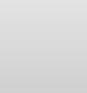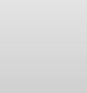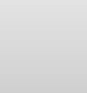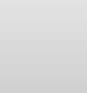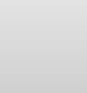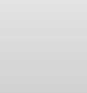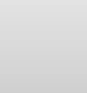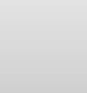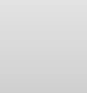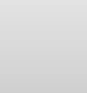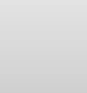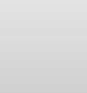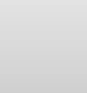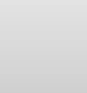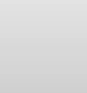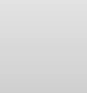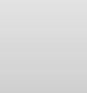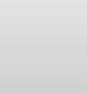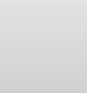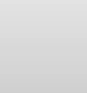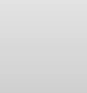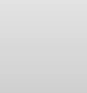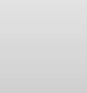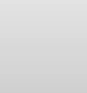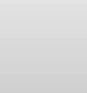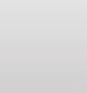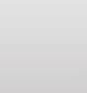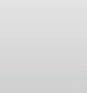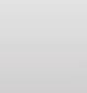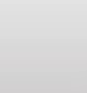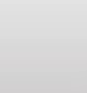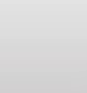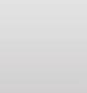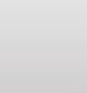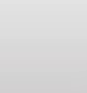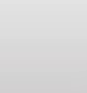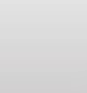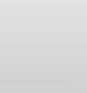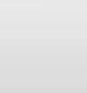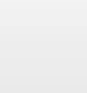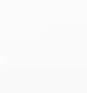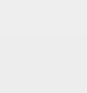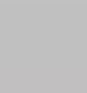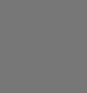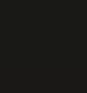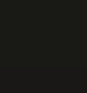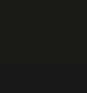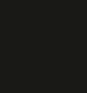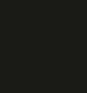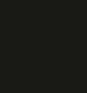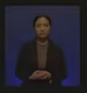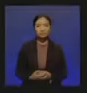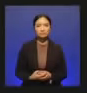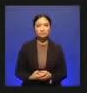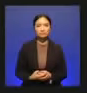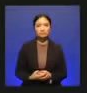ขอบคุณสสส.นะครับวันนี้ได้ส่วนตัวผมรู้สึกฟังแล้วมีความสุขแล้วก็ได้มุมมองใหม่ๆเยอะเลยนะครับตั้งแต่ช่วงเช้าในเชิง